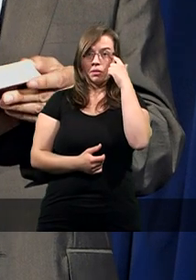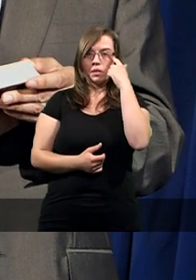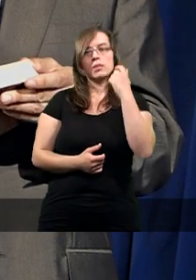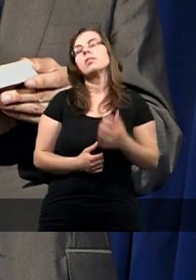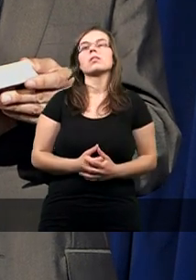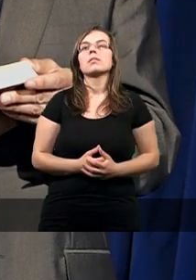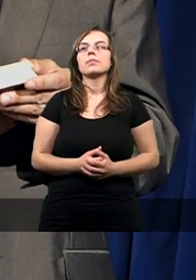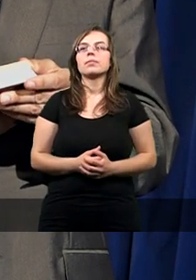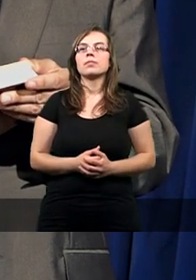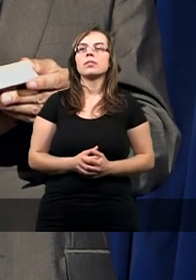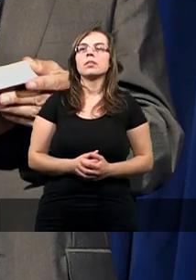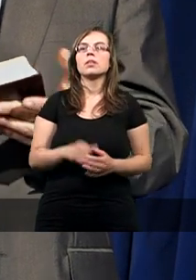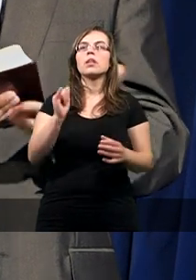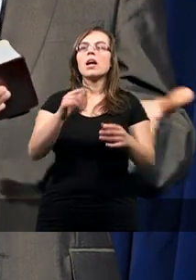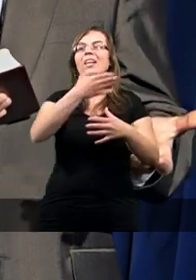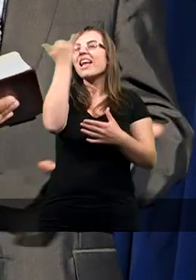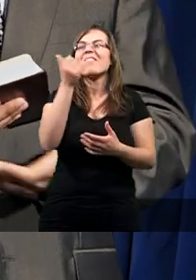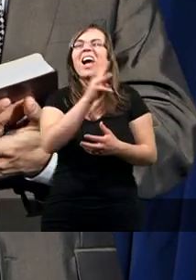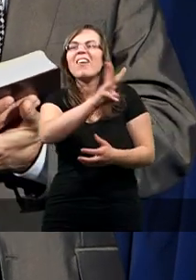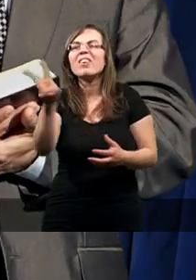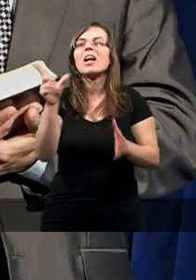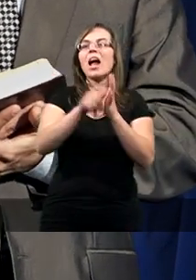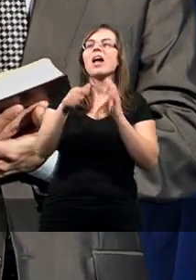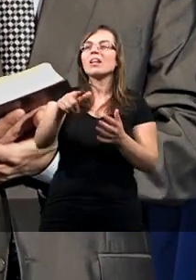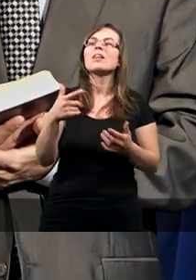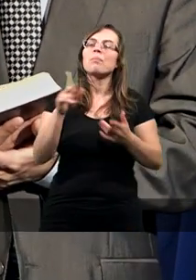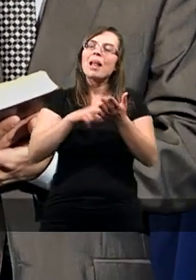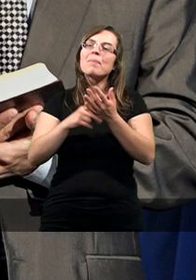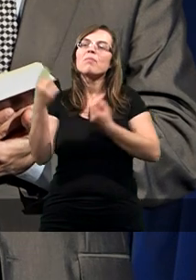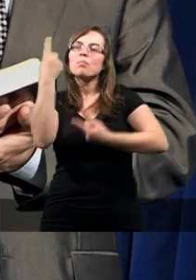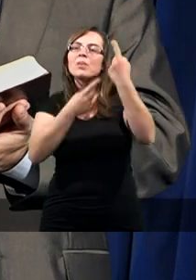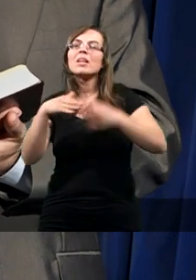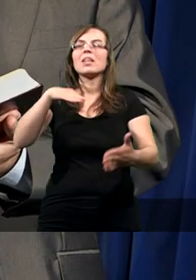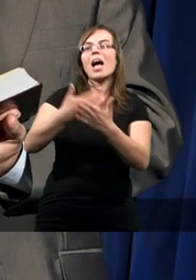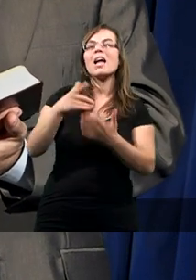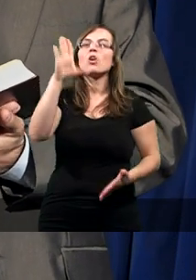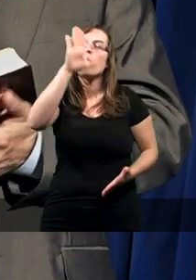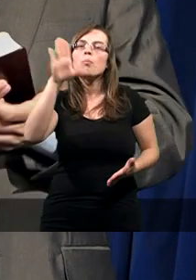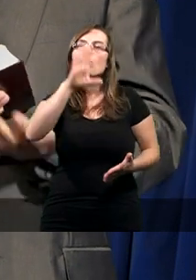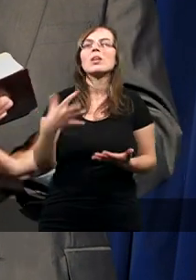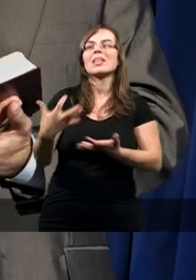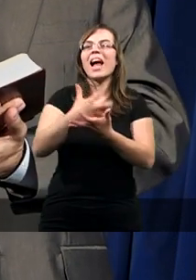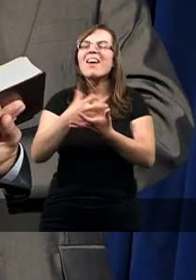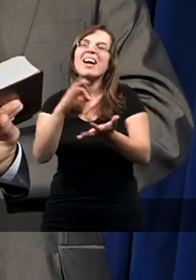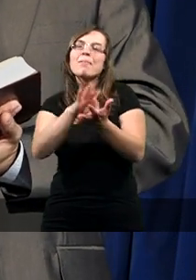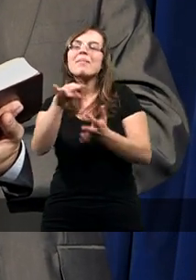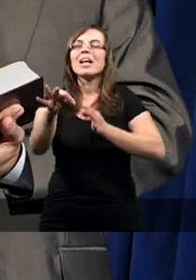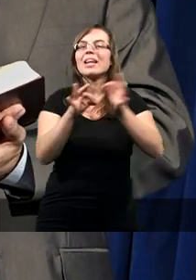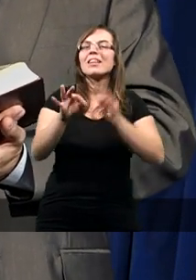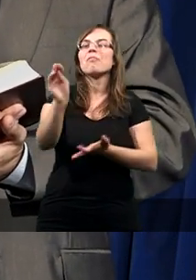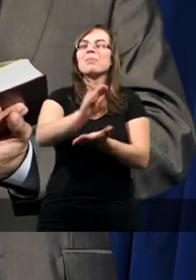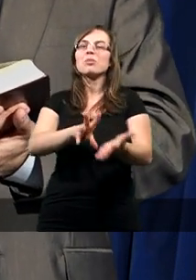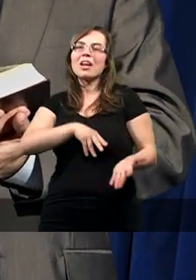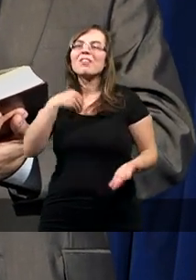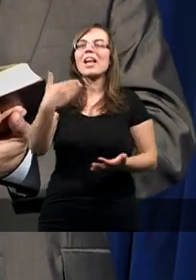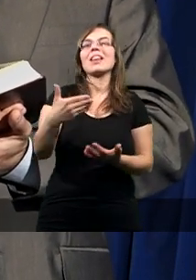God included certain stories. Nie wiem jak wy, ale czasami myślę nad tym, dlaczego Pan Bóg zawarł pewne historie w